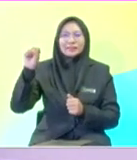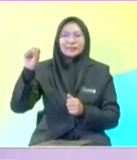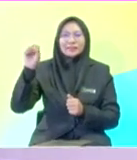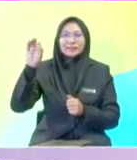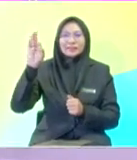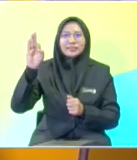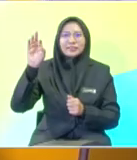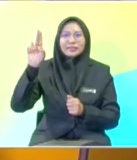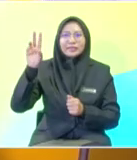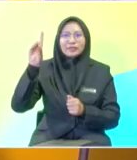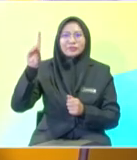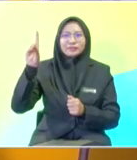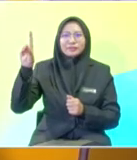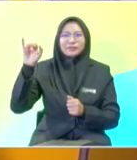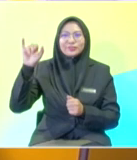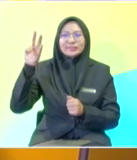Sanur